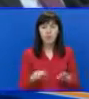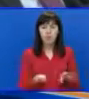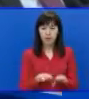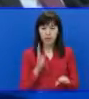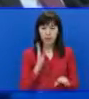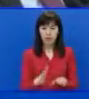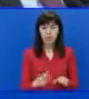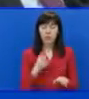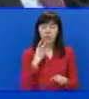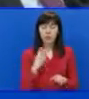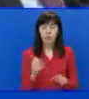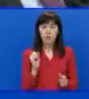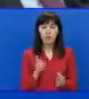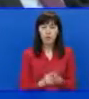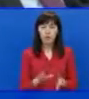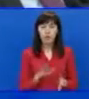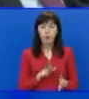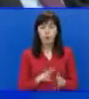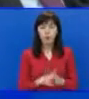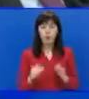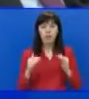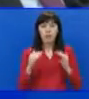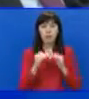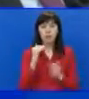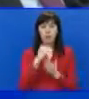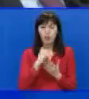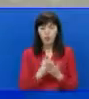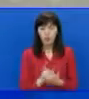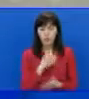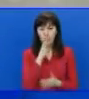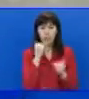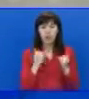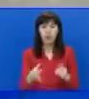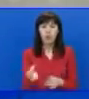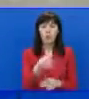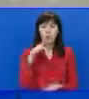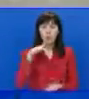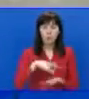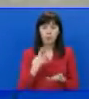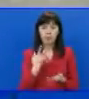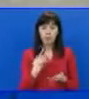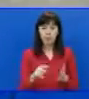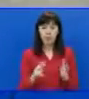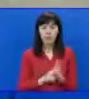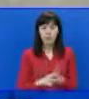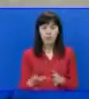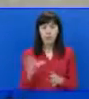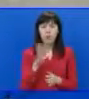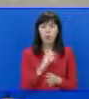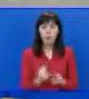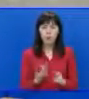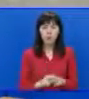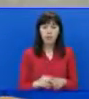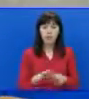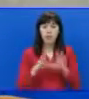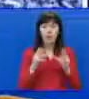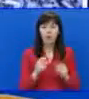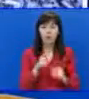екенін анықтауды міндеттеді. Ал шатқал бағдарламасына келгенде, қазір облыс орталығында 47 сай сала бар. Олардың жалпы